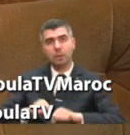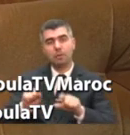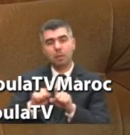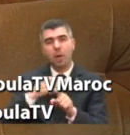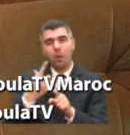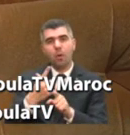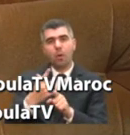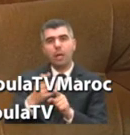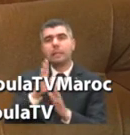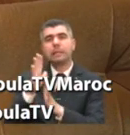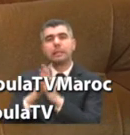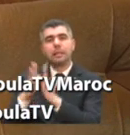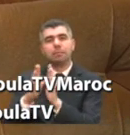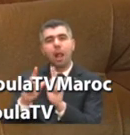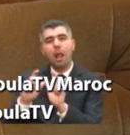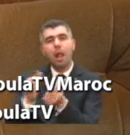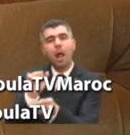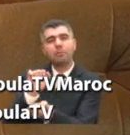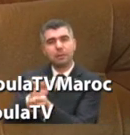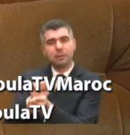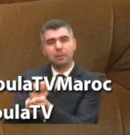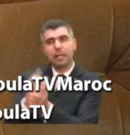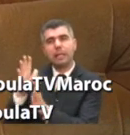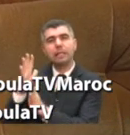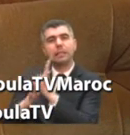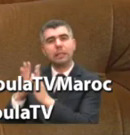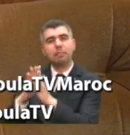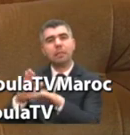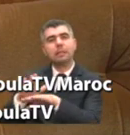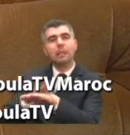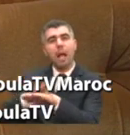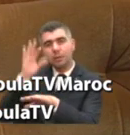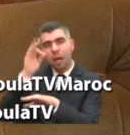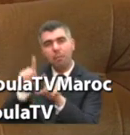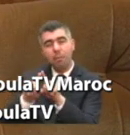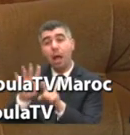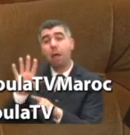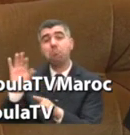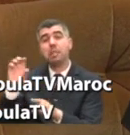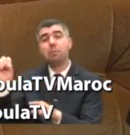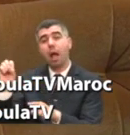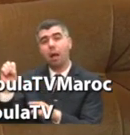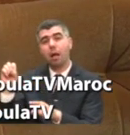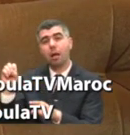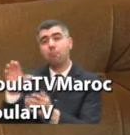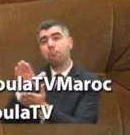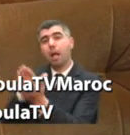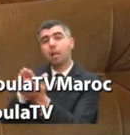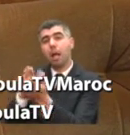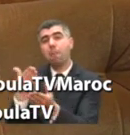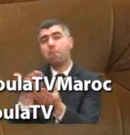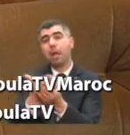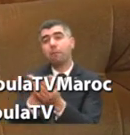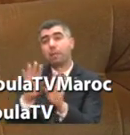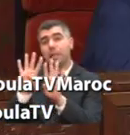الضرر الفردي، لكن هناك 500 حالة ما زالت عالقة لدى رئيس الحكومة منذ 8 سنوات.